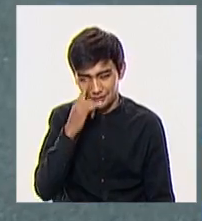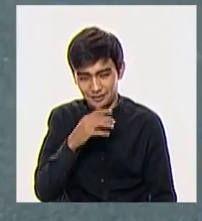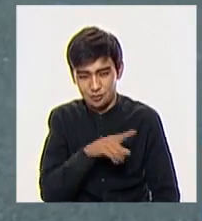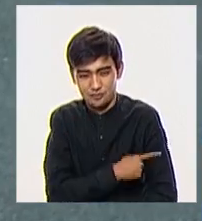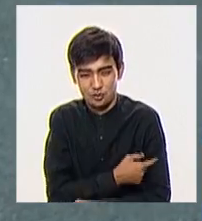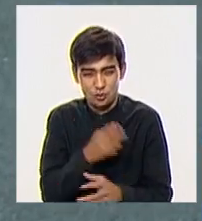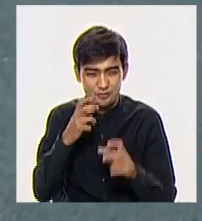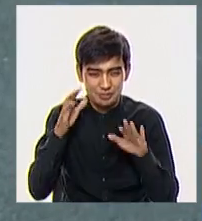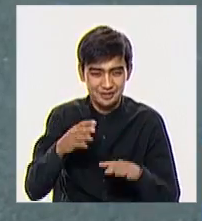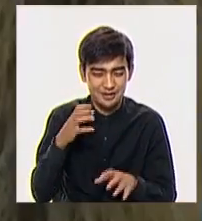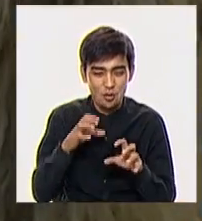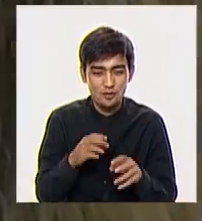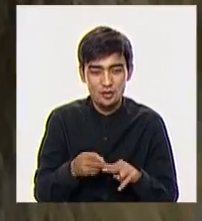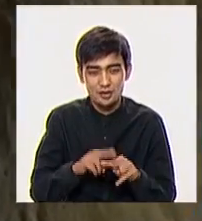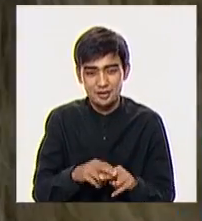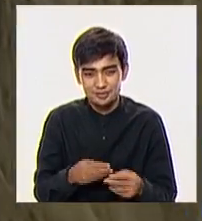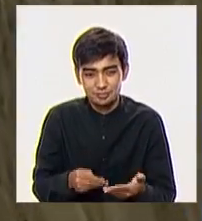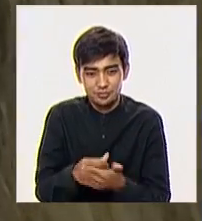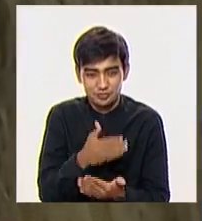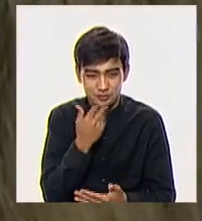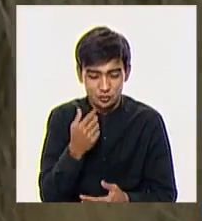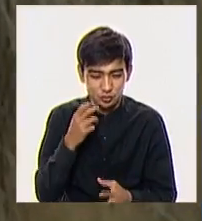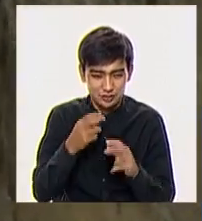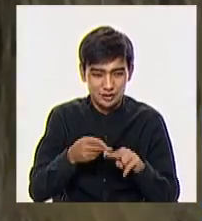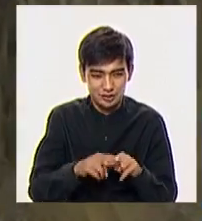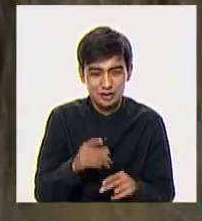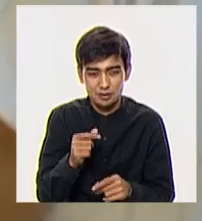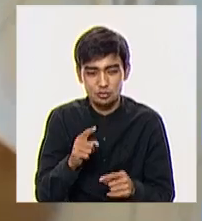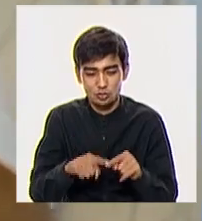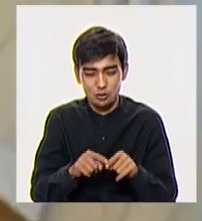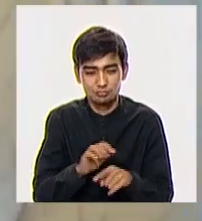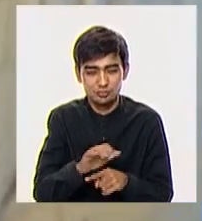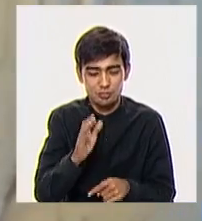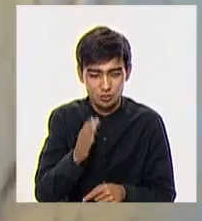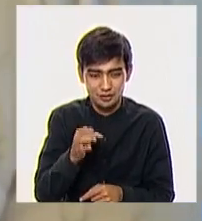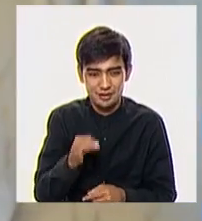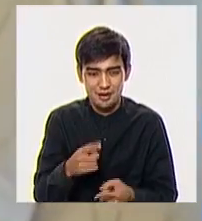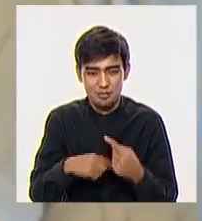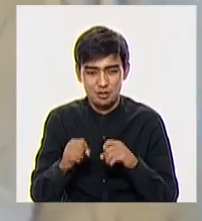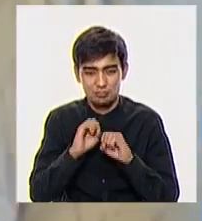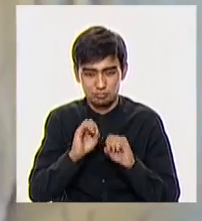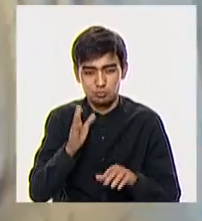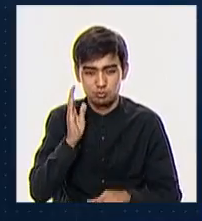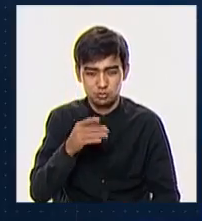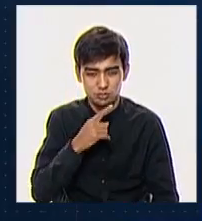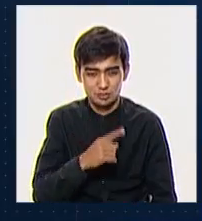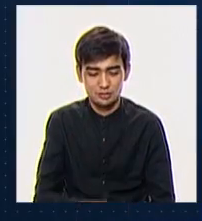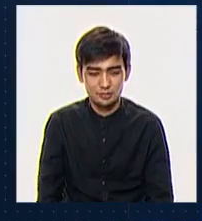беру университетінің заңгері оқу ақысын өтемеген студенттердің қаржысы түсе сала толық төлегендердің ақшасы қайтарылып отырады деді.